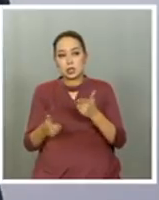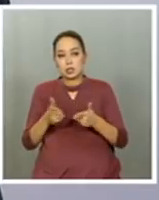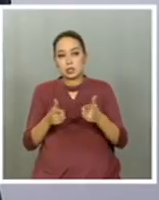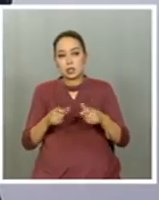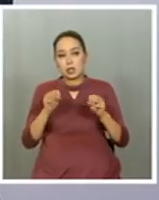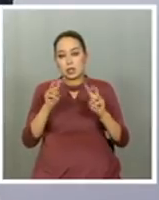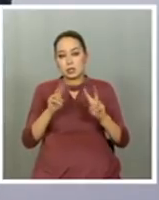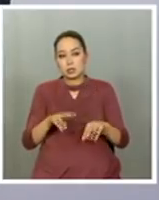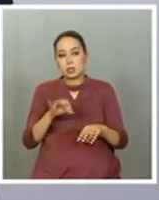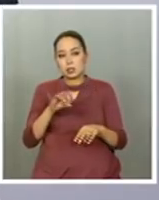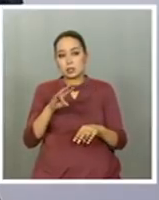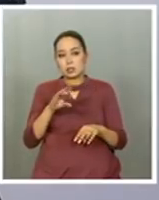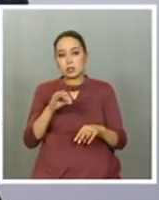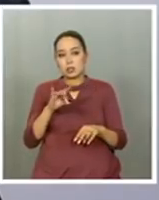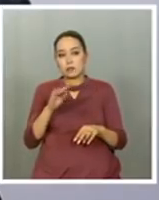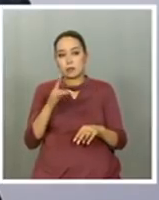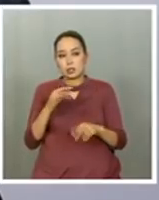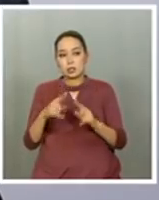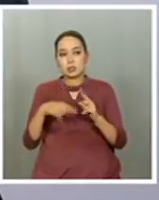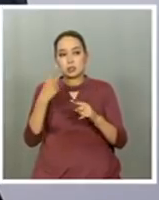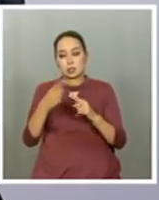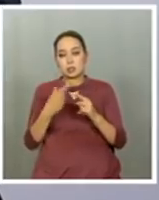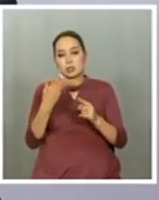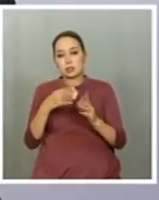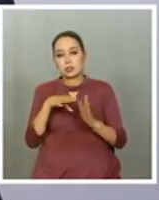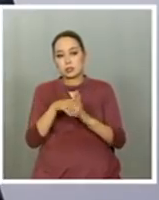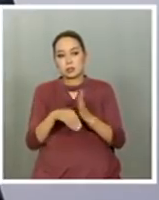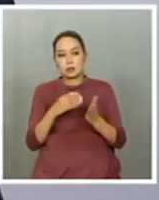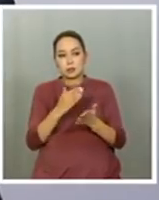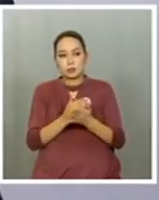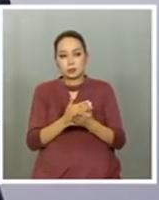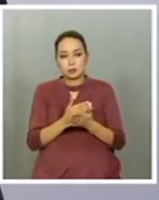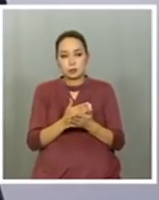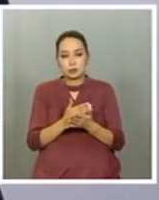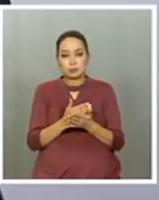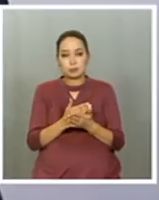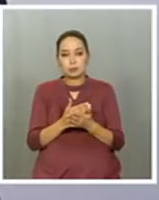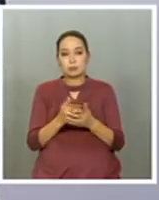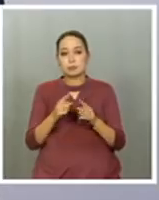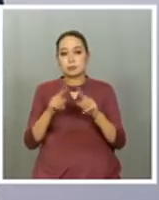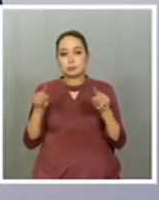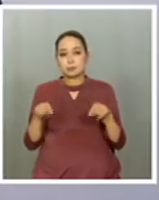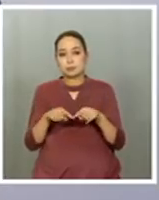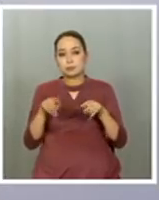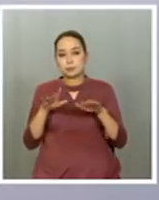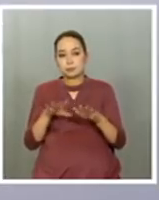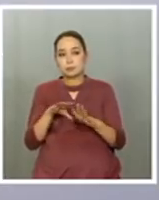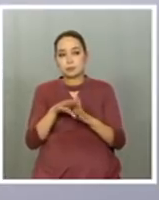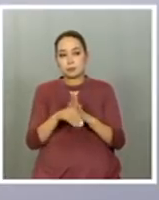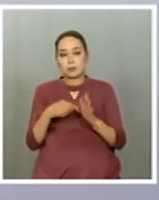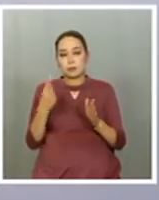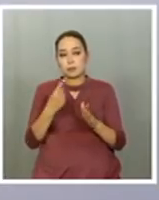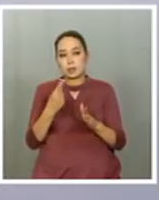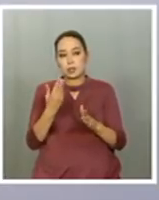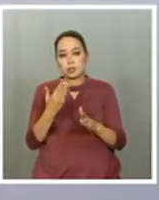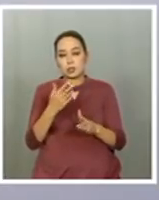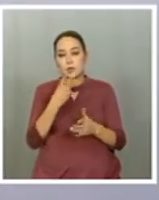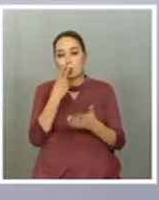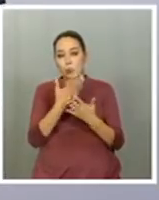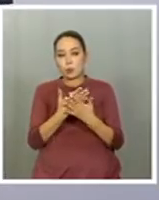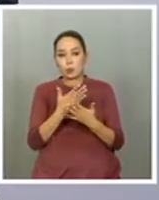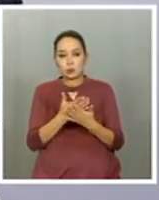интерфейс келесі негізгі элементтерден тұрады. Суретте көрсетіліп тұрғандай, бірінші элемент көрініс деп